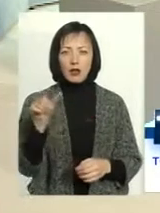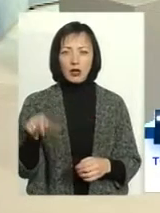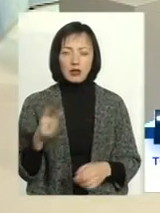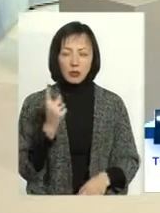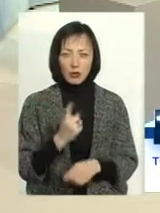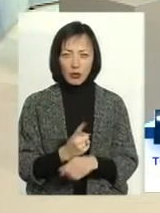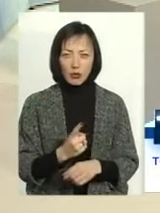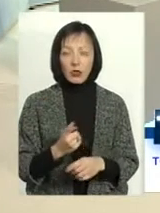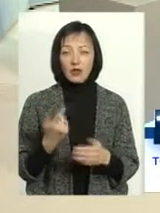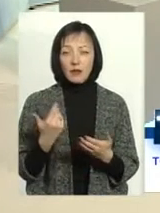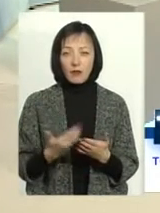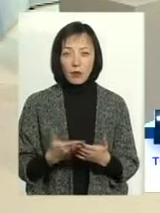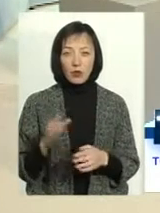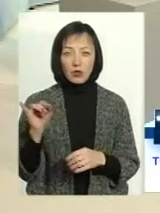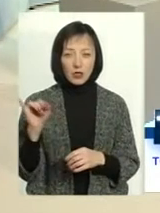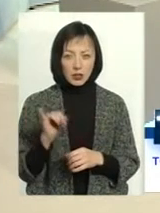От, і